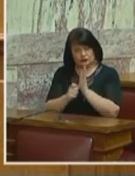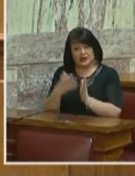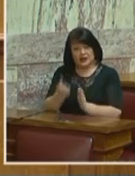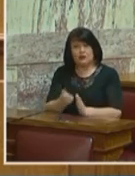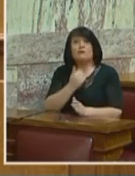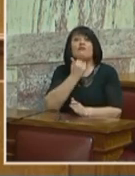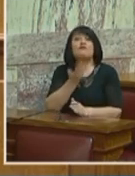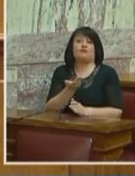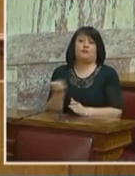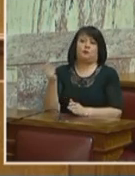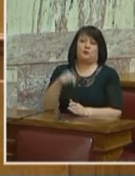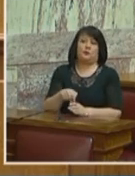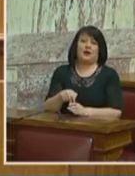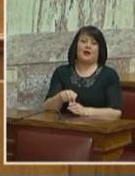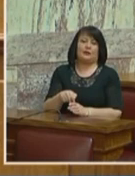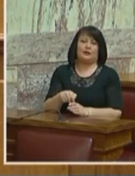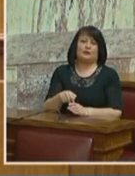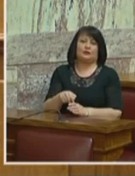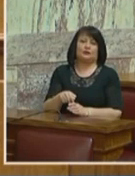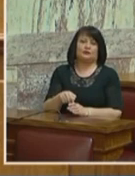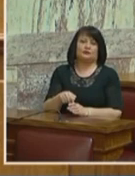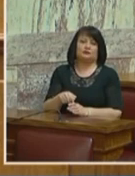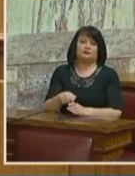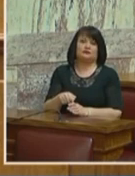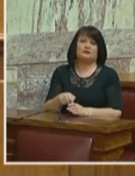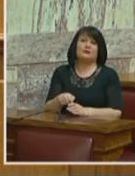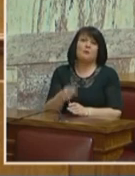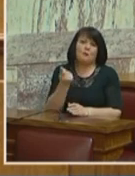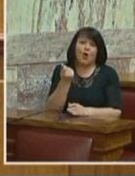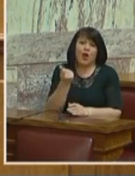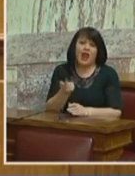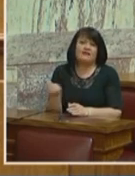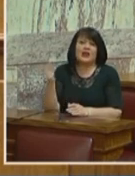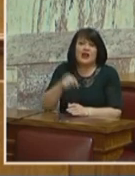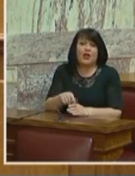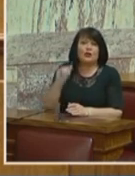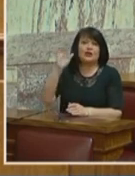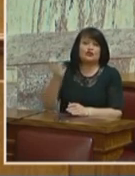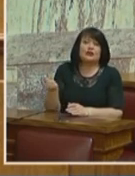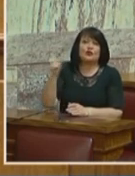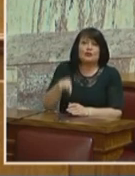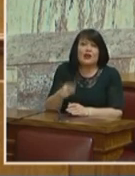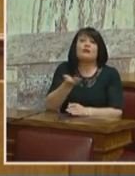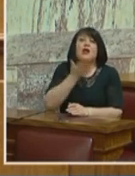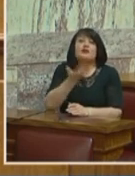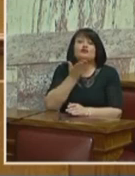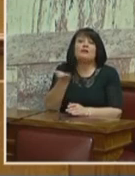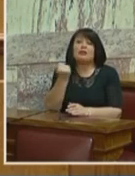μπορούν να δαπανίσουν ένα δυσβάστακτο ποσό για να έρθουν να ψηφίσουν.